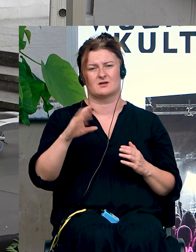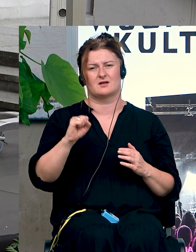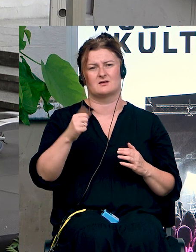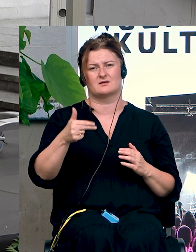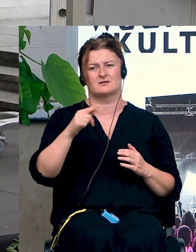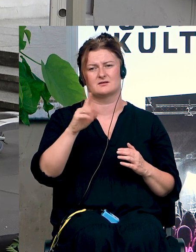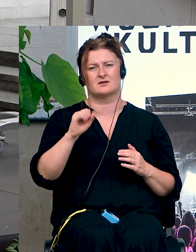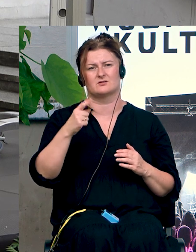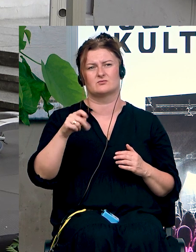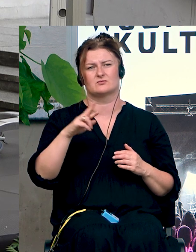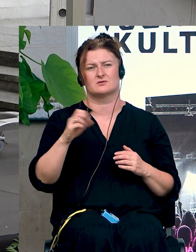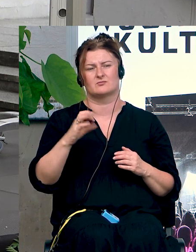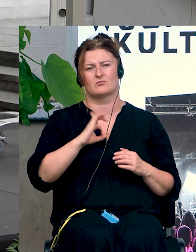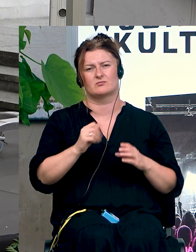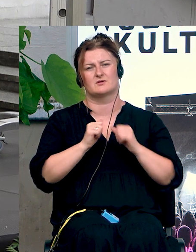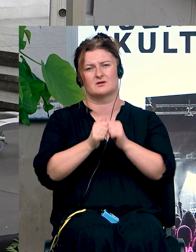на мою думку,